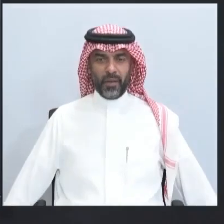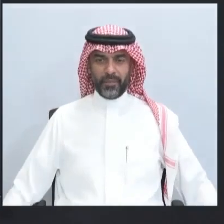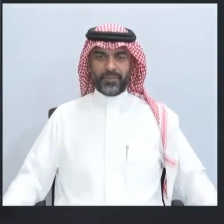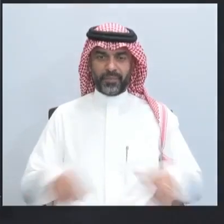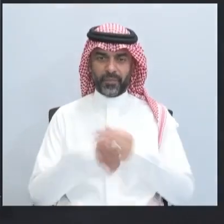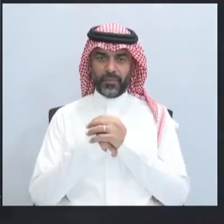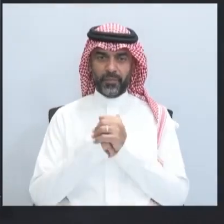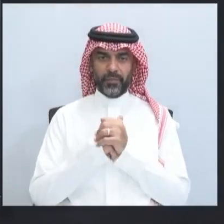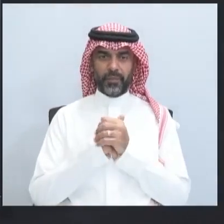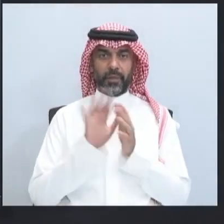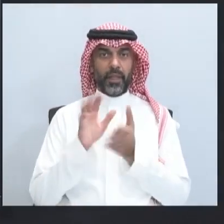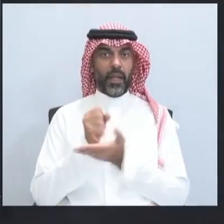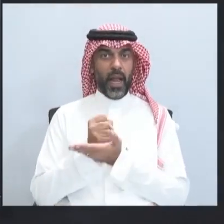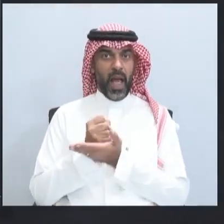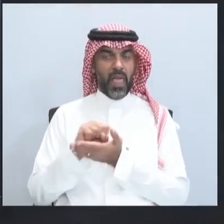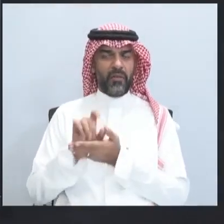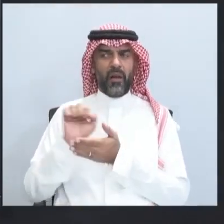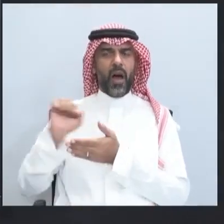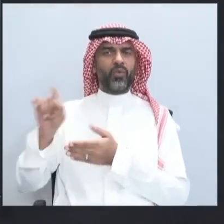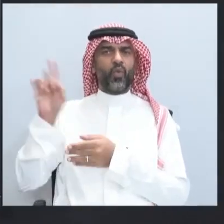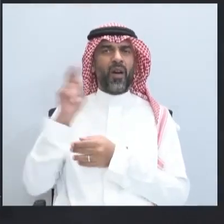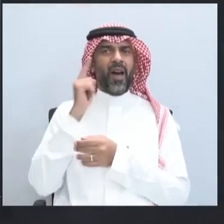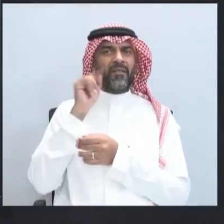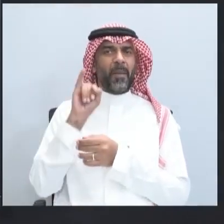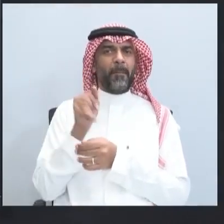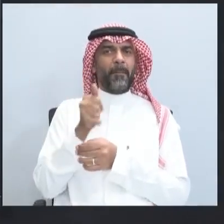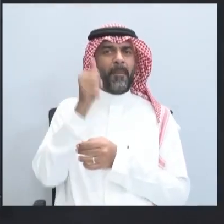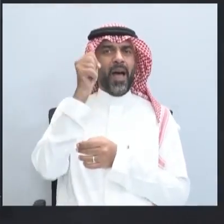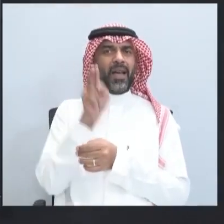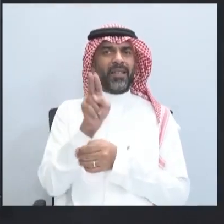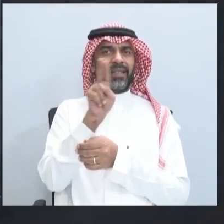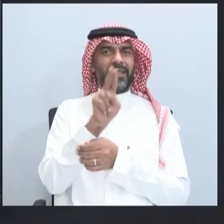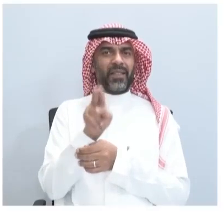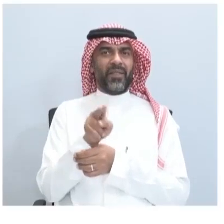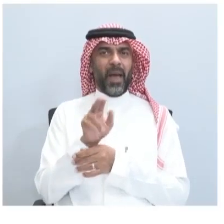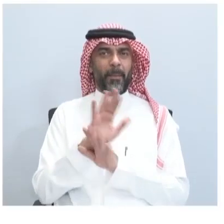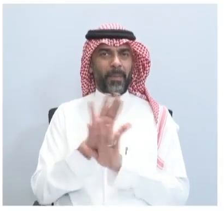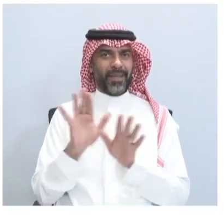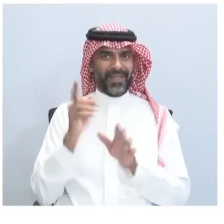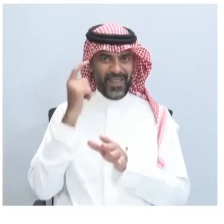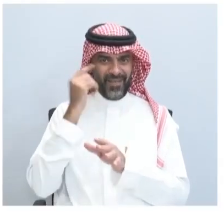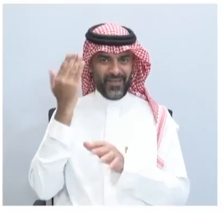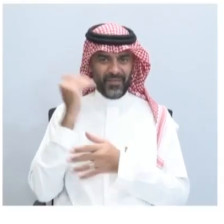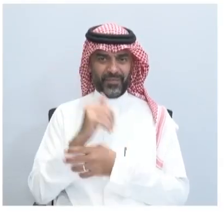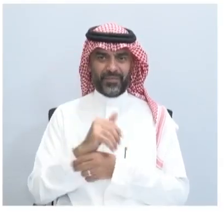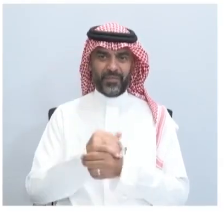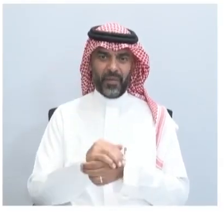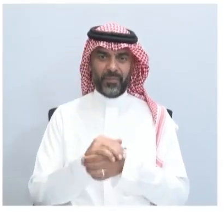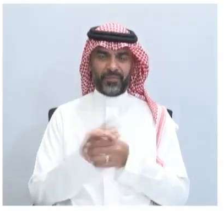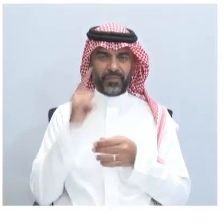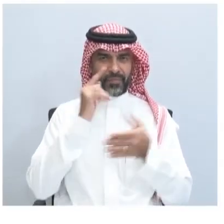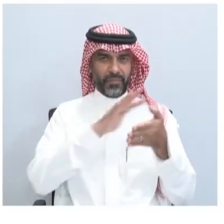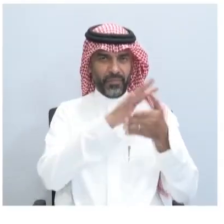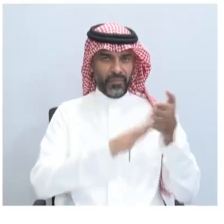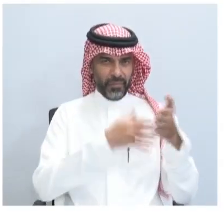هو خاص فقط بما الاستفهاميه فيحذف منها الالف فقط اكمل